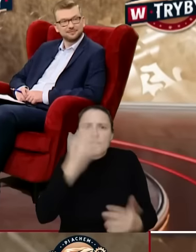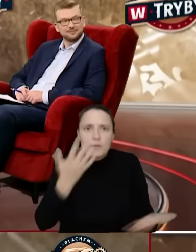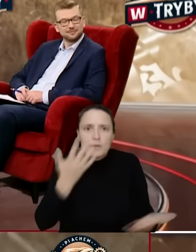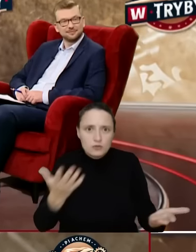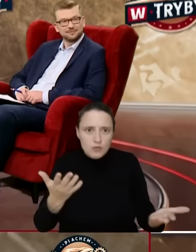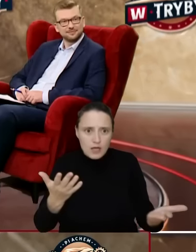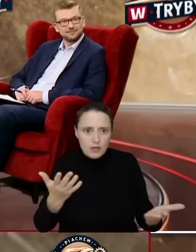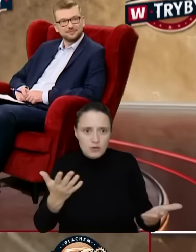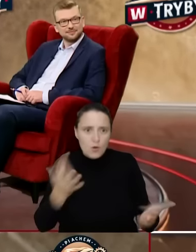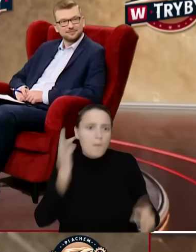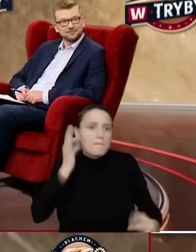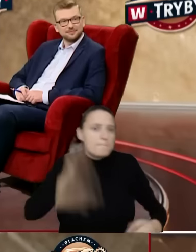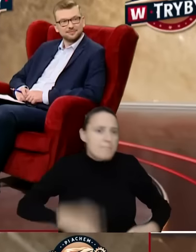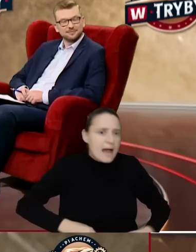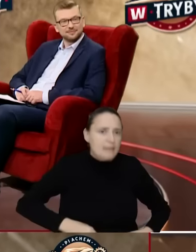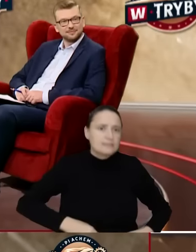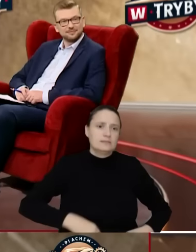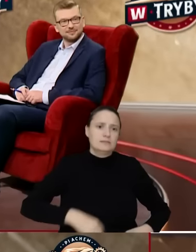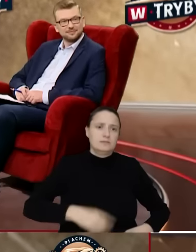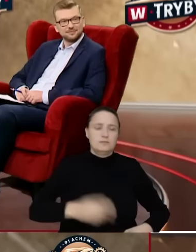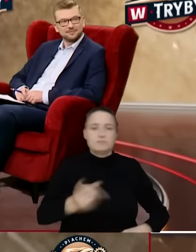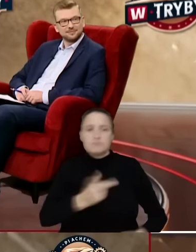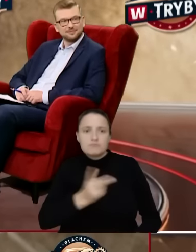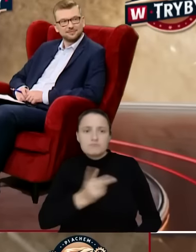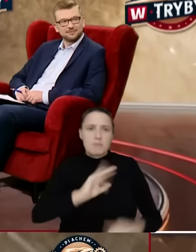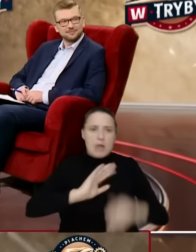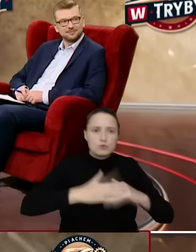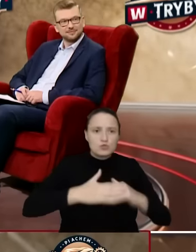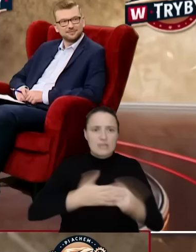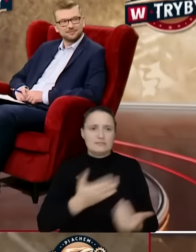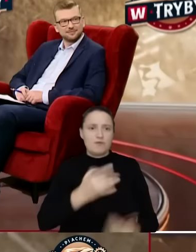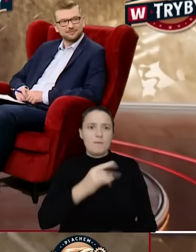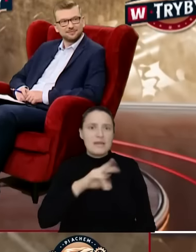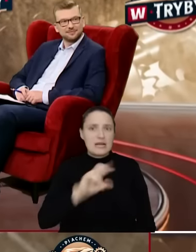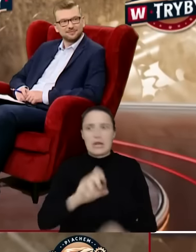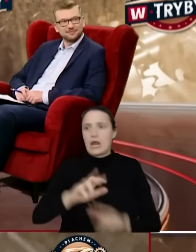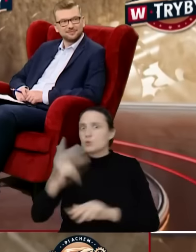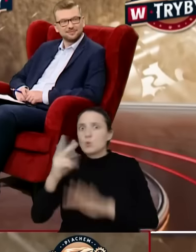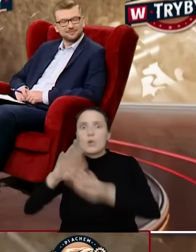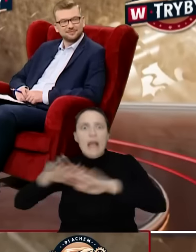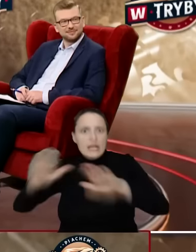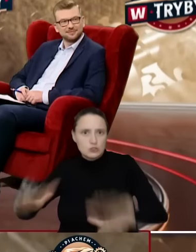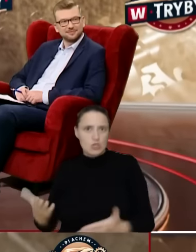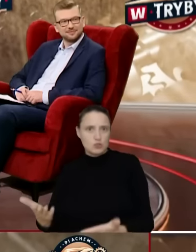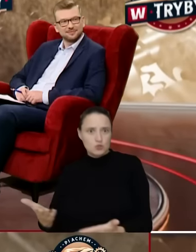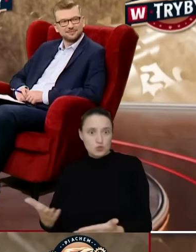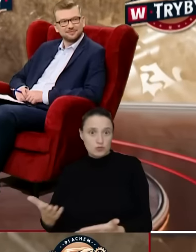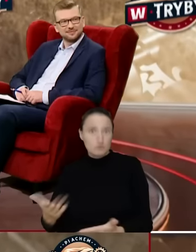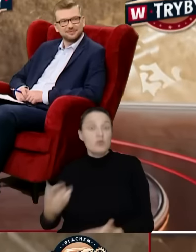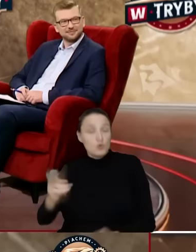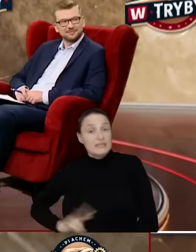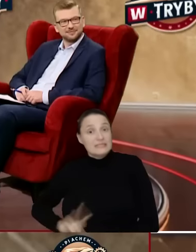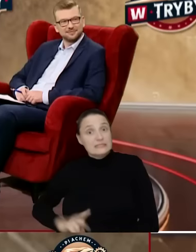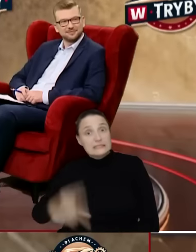Aleksandra razem z panem Arkadiuszem są małżeństwem i mają troje dzieci, na co zwraca uwagę pani Izabela